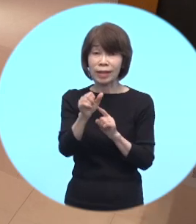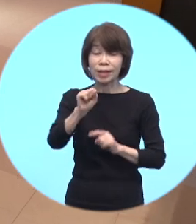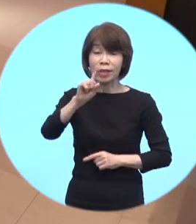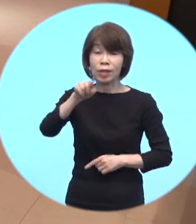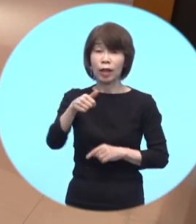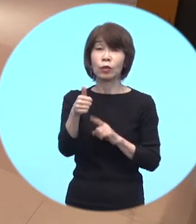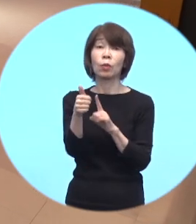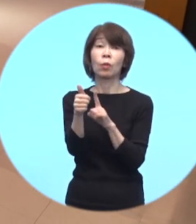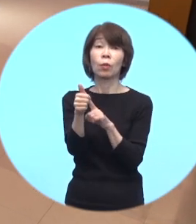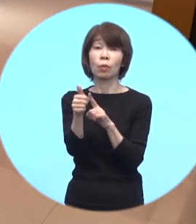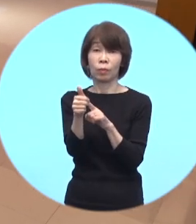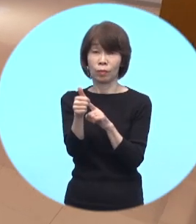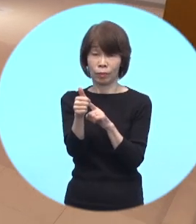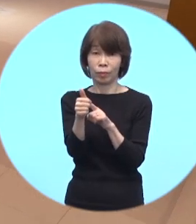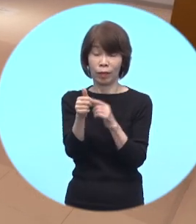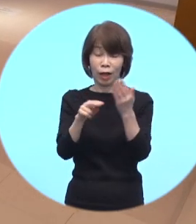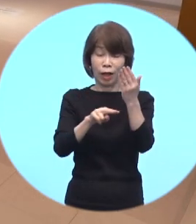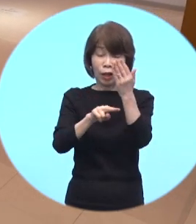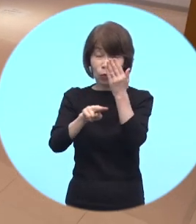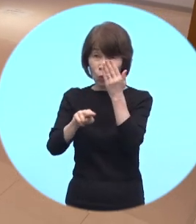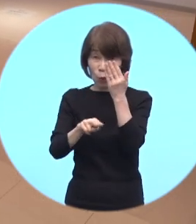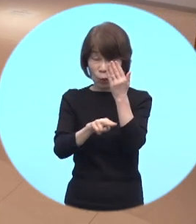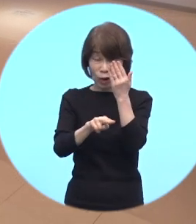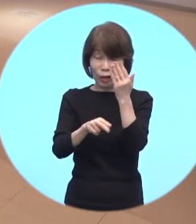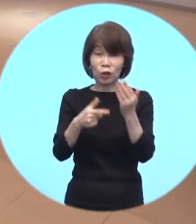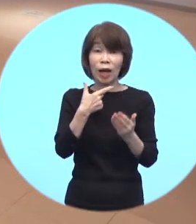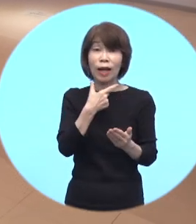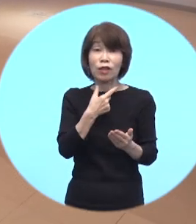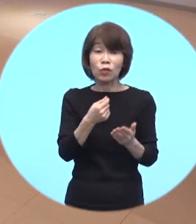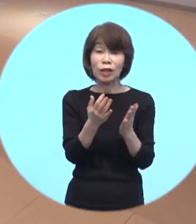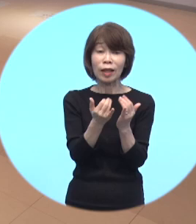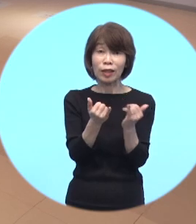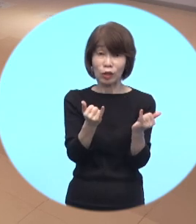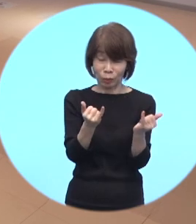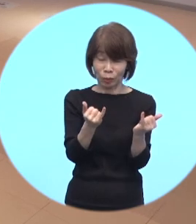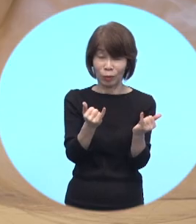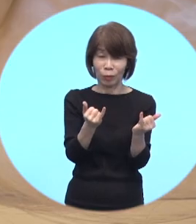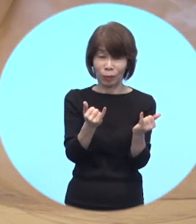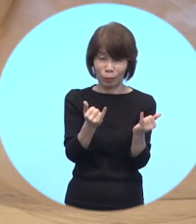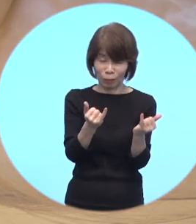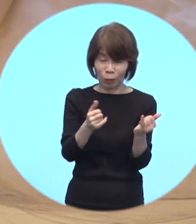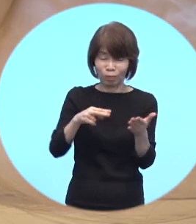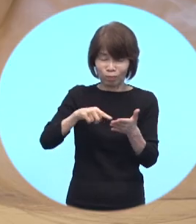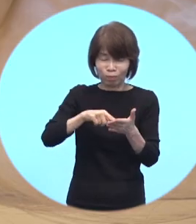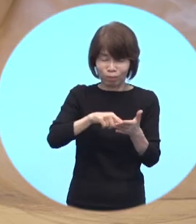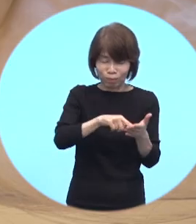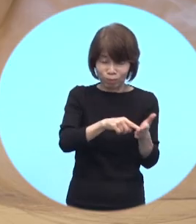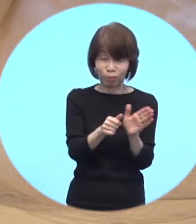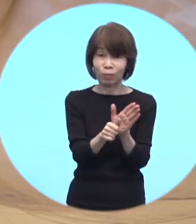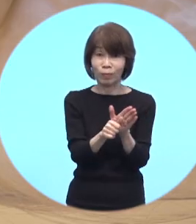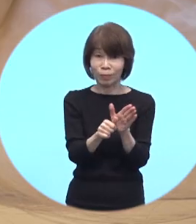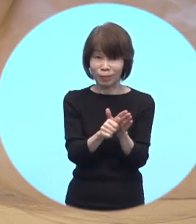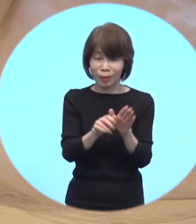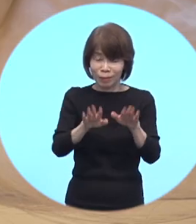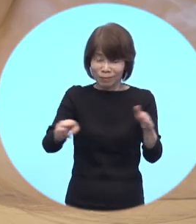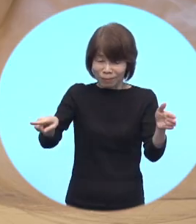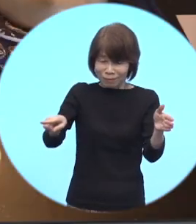はじめ、能楽を愛好した市民の尽力により今日まで続いています。